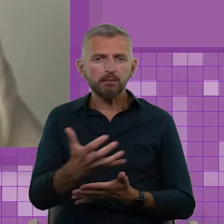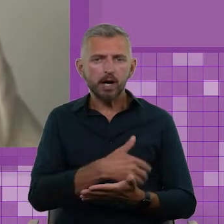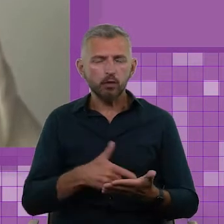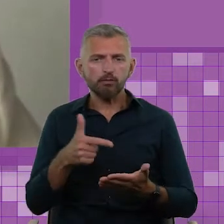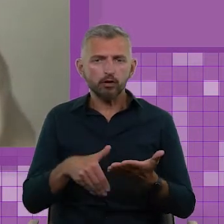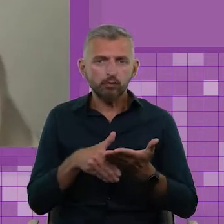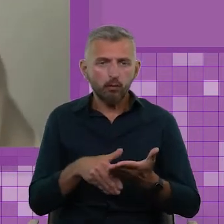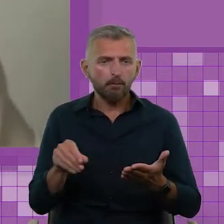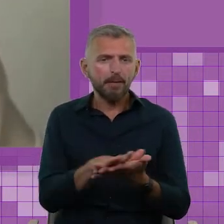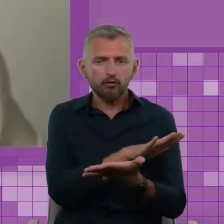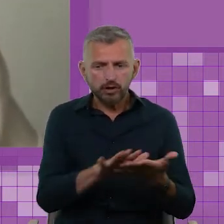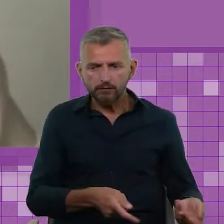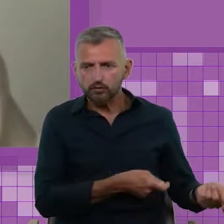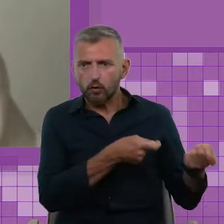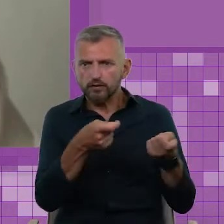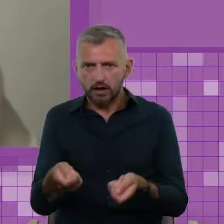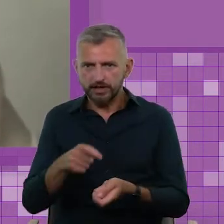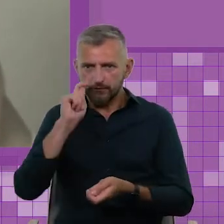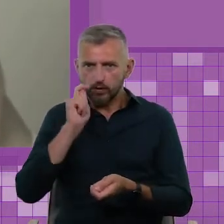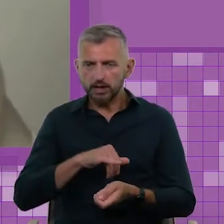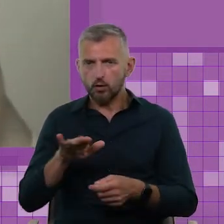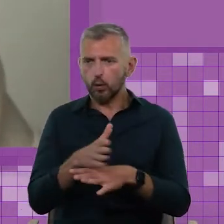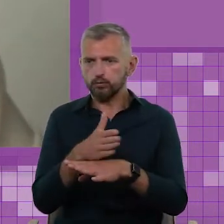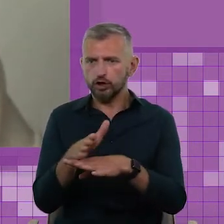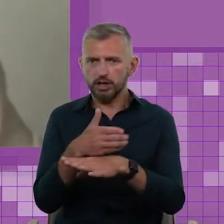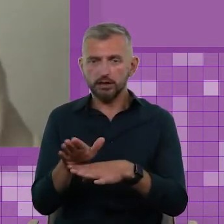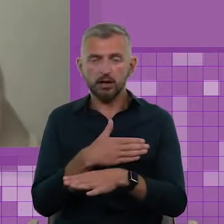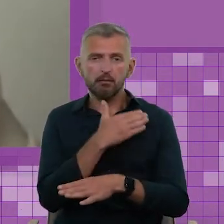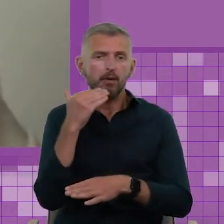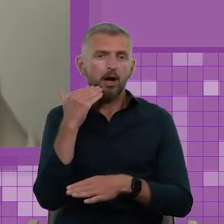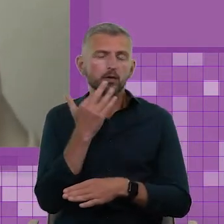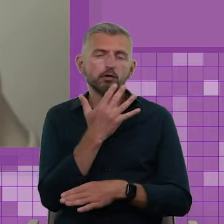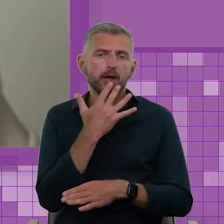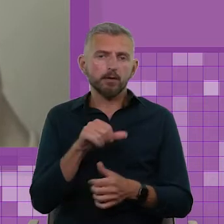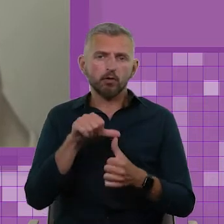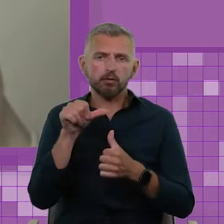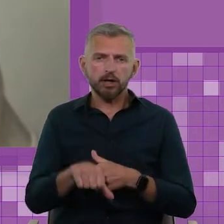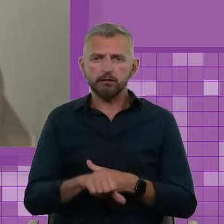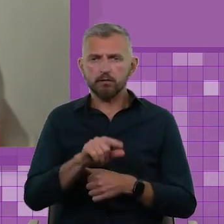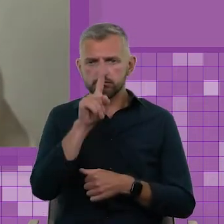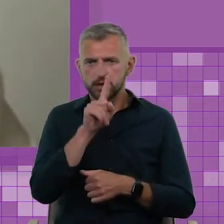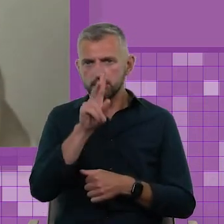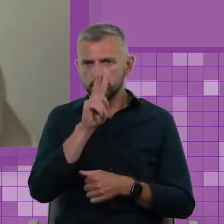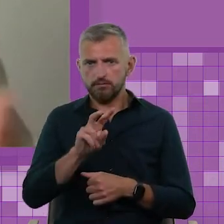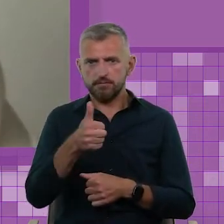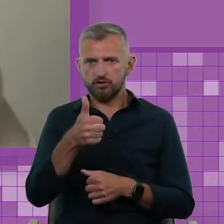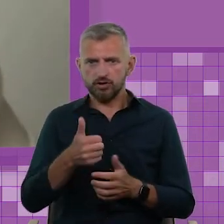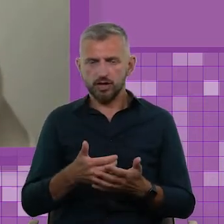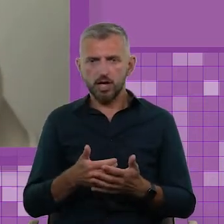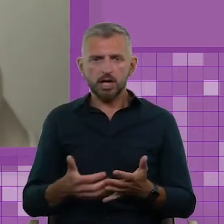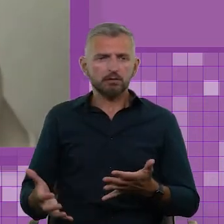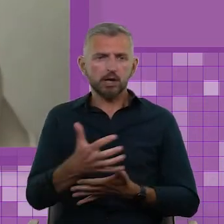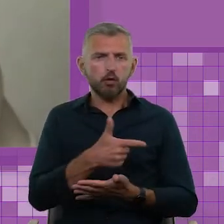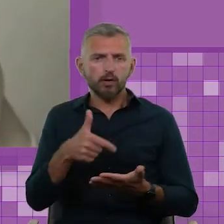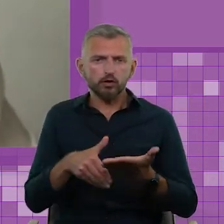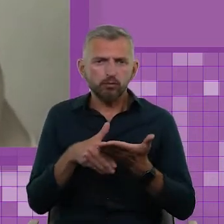допомогу, безкоштовно доставити в Україну і розподілити. Тобто велика кількість іноземців, особливо в перші два місяці, збирали гуманітарну